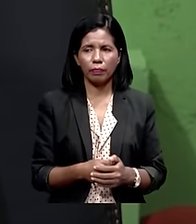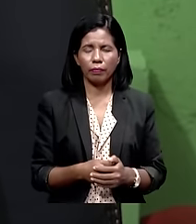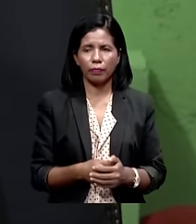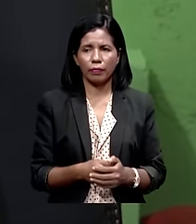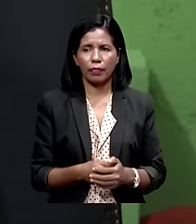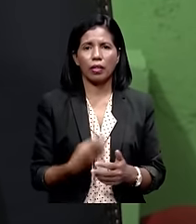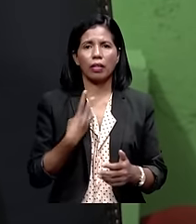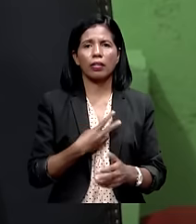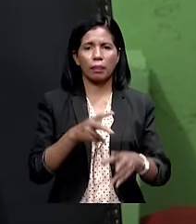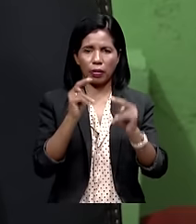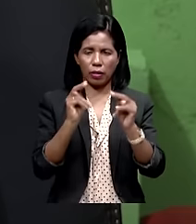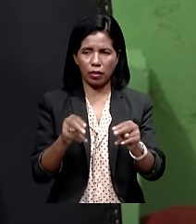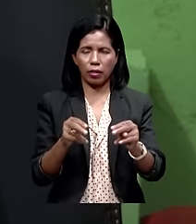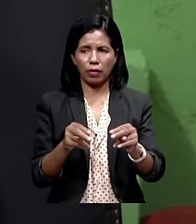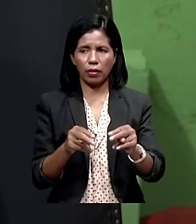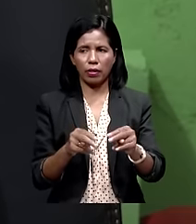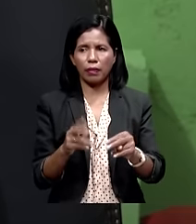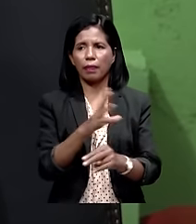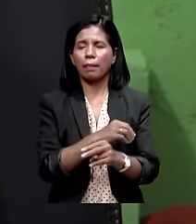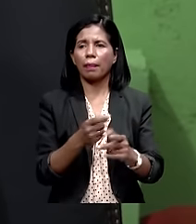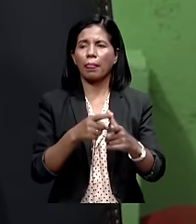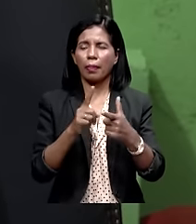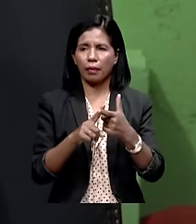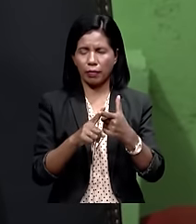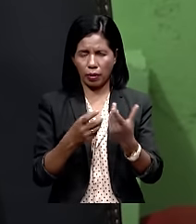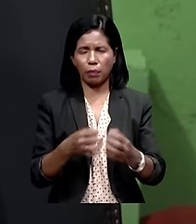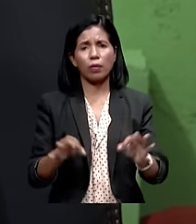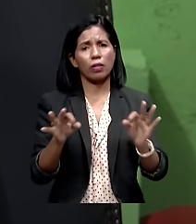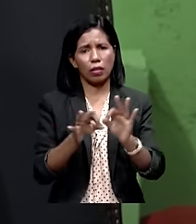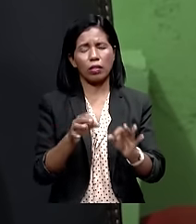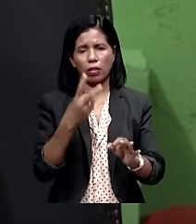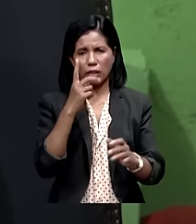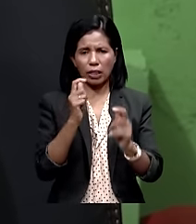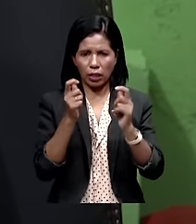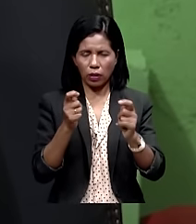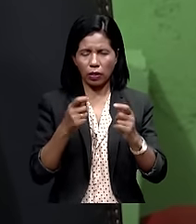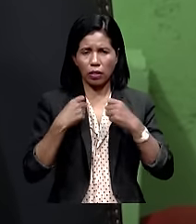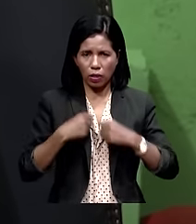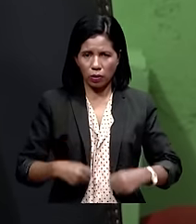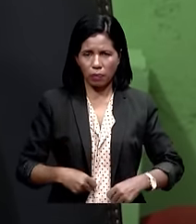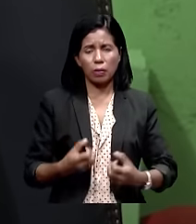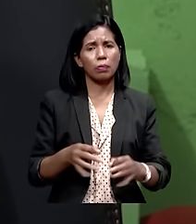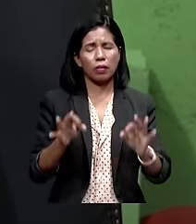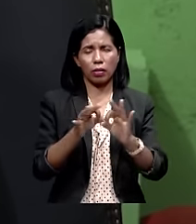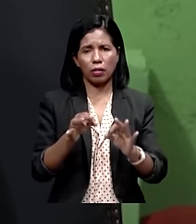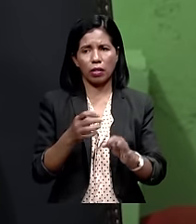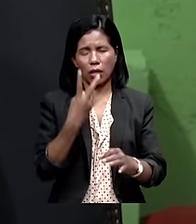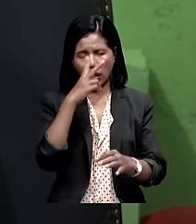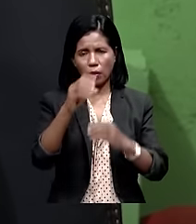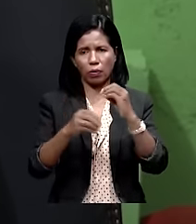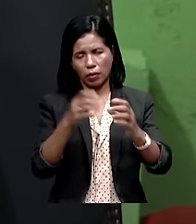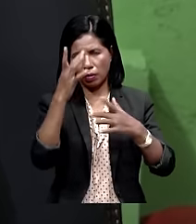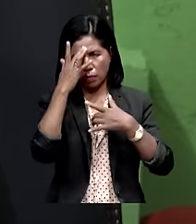ita persisa tang examina saun ruma mak importante mos basea ba simptoma sira